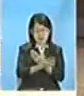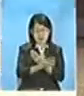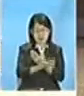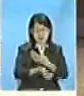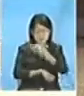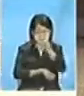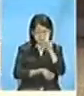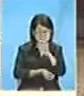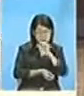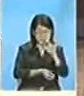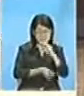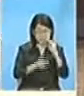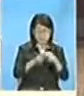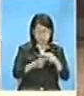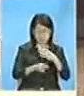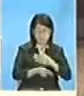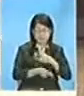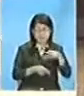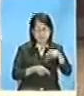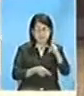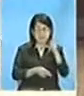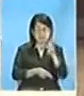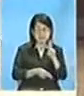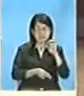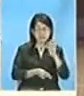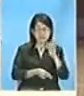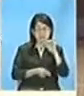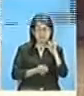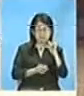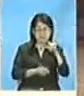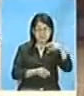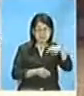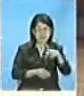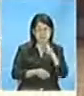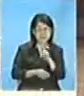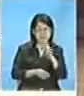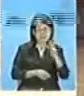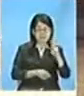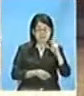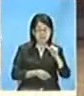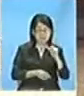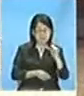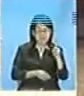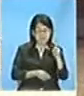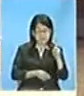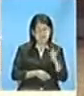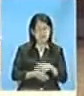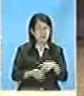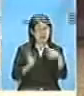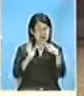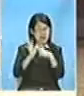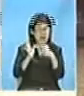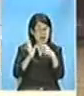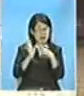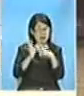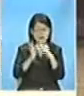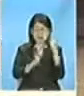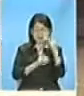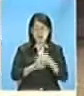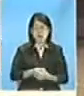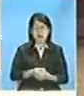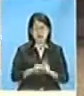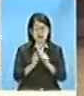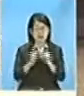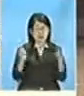สะกดชื่อดิฉันให้ถูกนะคะปรียพันธ์ปอปารอเรือสระอียอยักษ์พอพานรอหันนอนเนตไม่มีสระอานะคะแล้วก็คนละคนกับท่